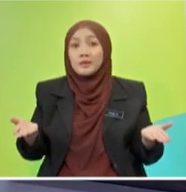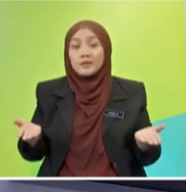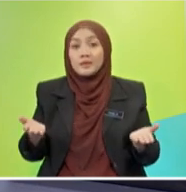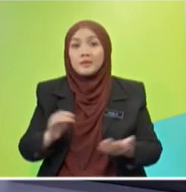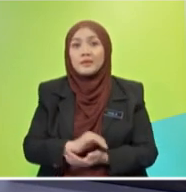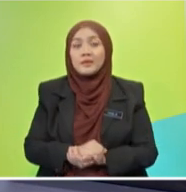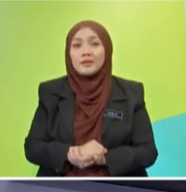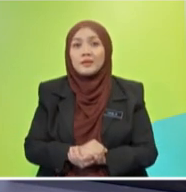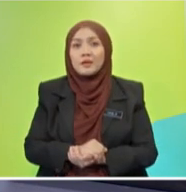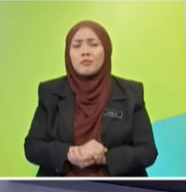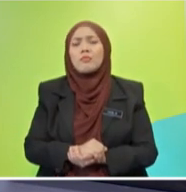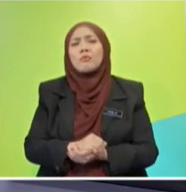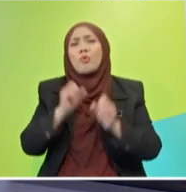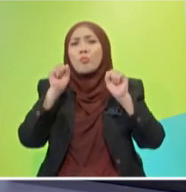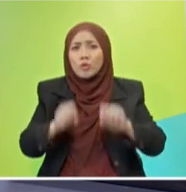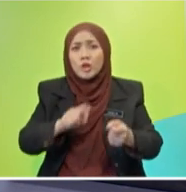jadi hitam